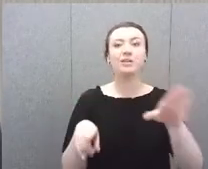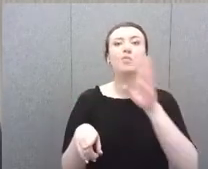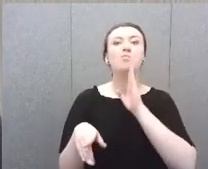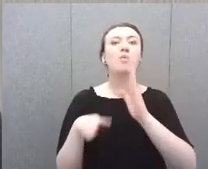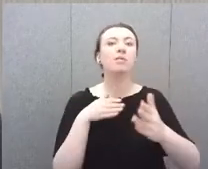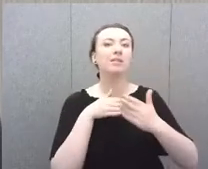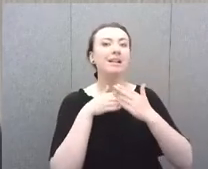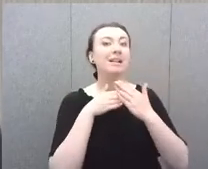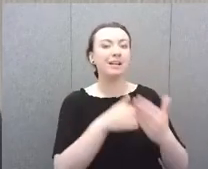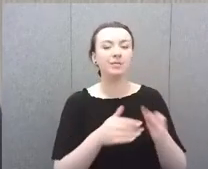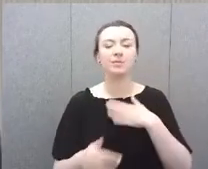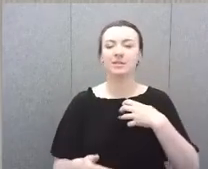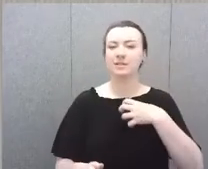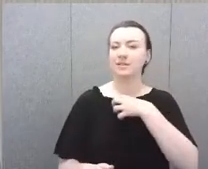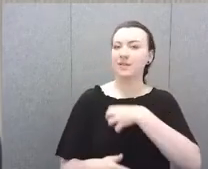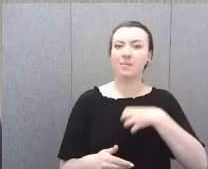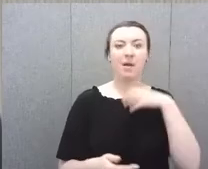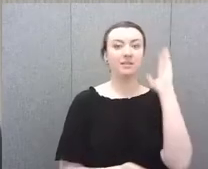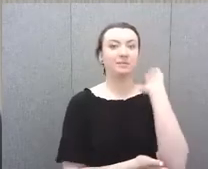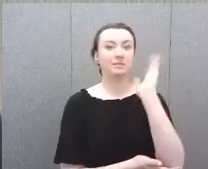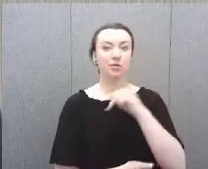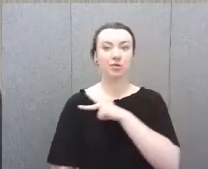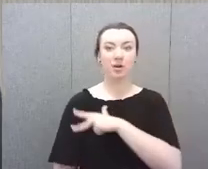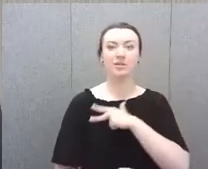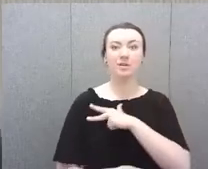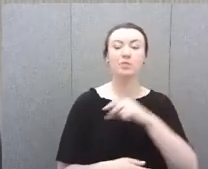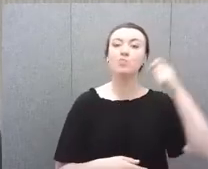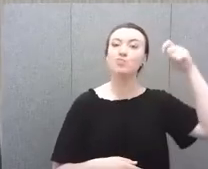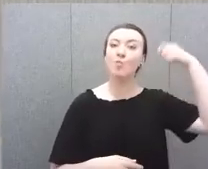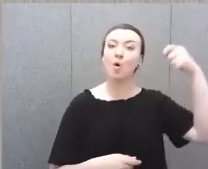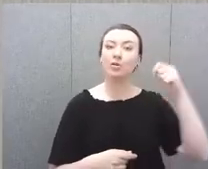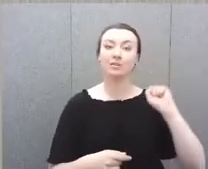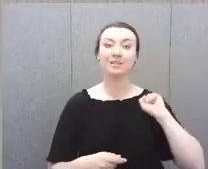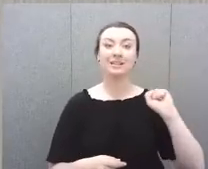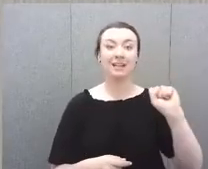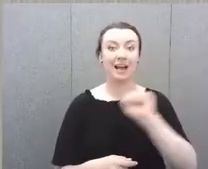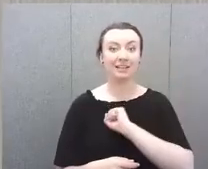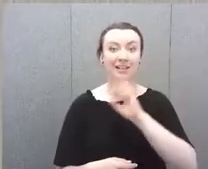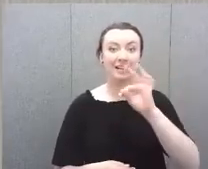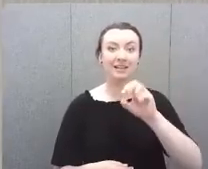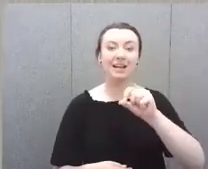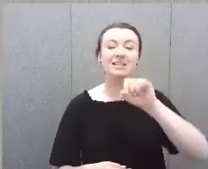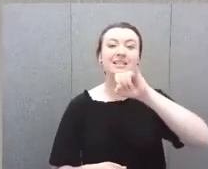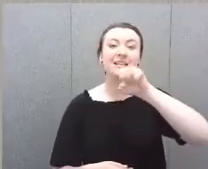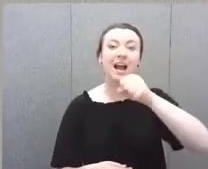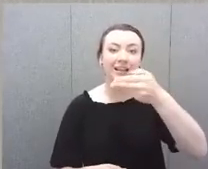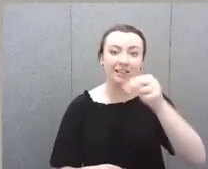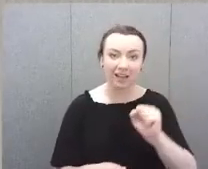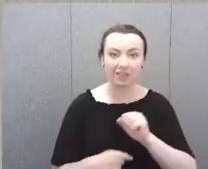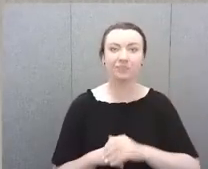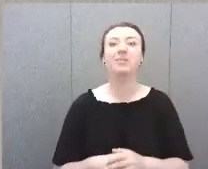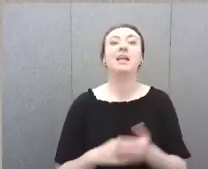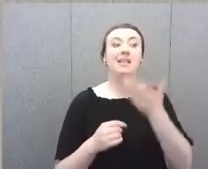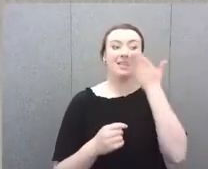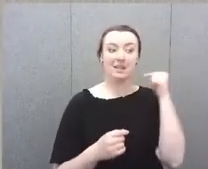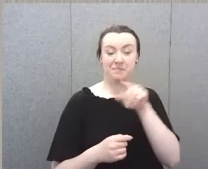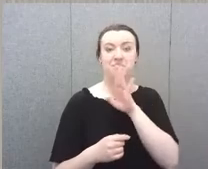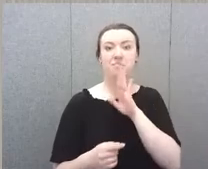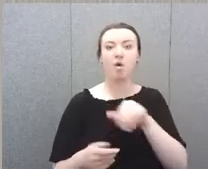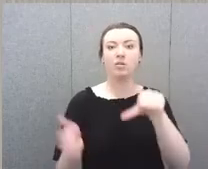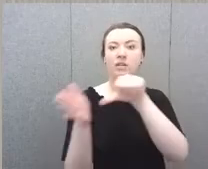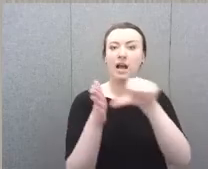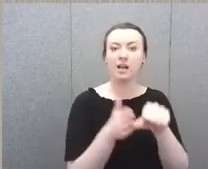Мне очень приятно пригласить одну женщину-лидера нашего основного докладчика